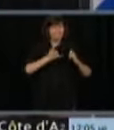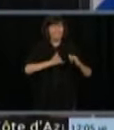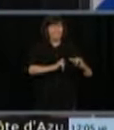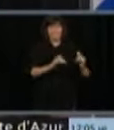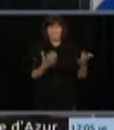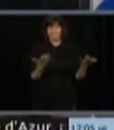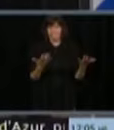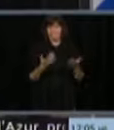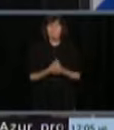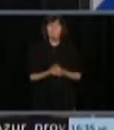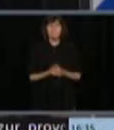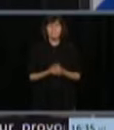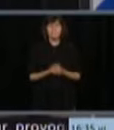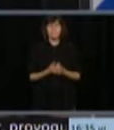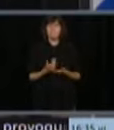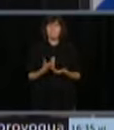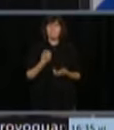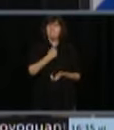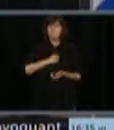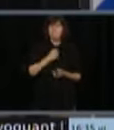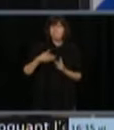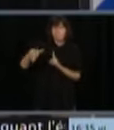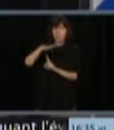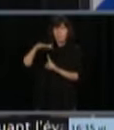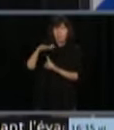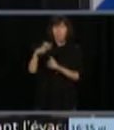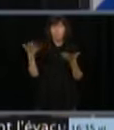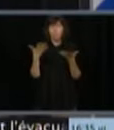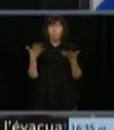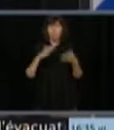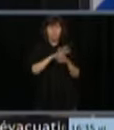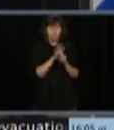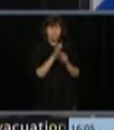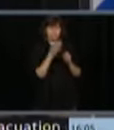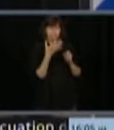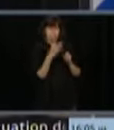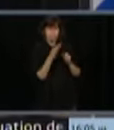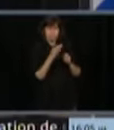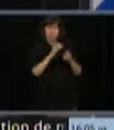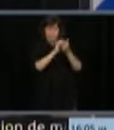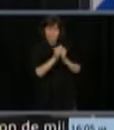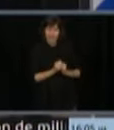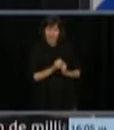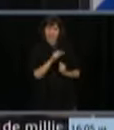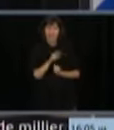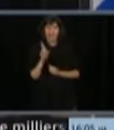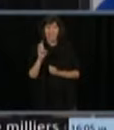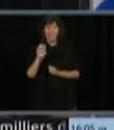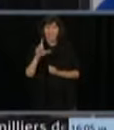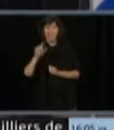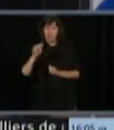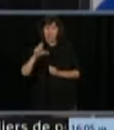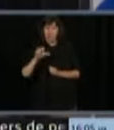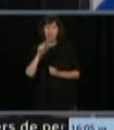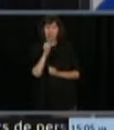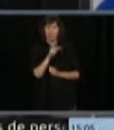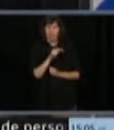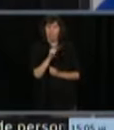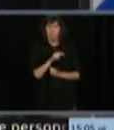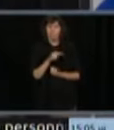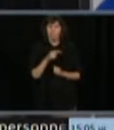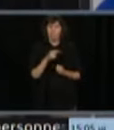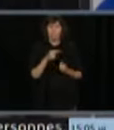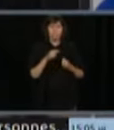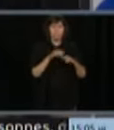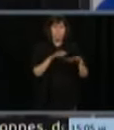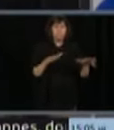surtout avec le variant Delta. Ce qui arrive, c'est que surtout chez les personnes qui ne sont pas vaccinées,